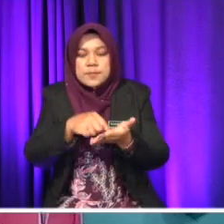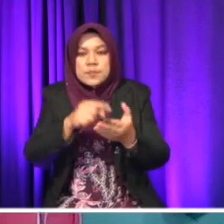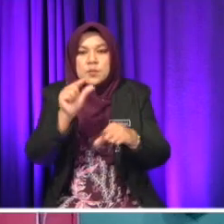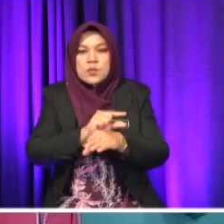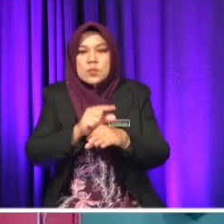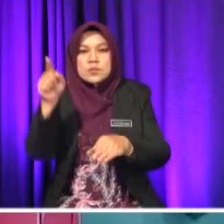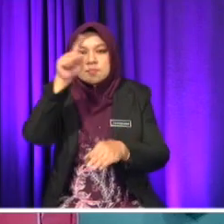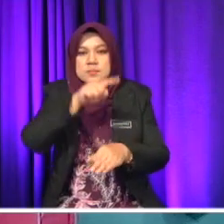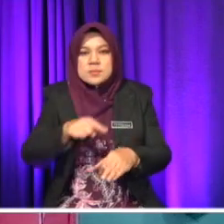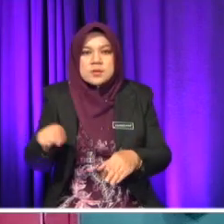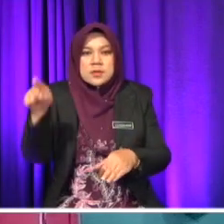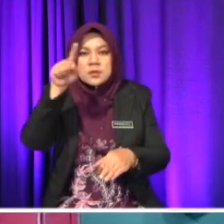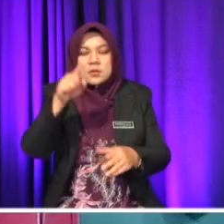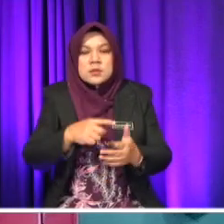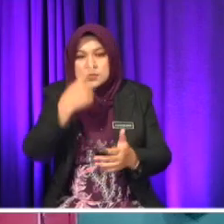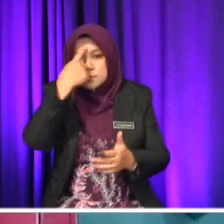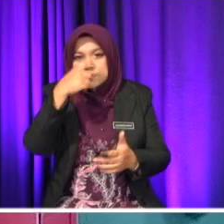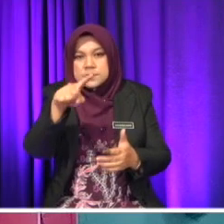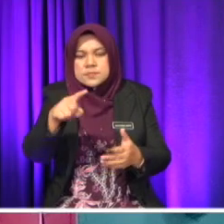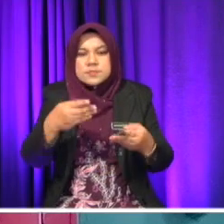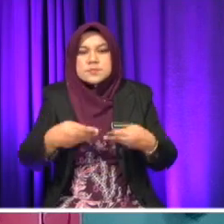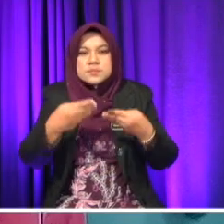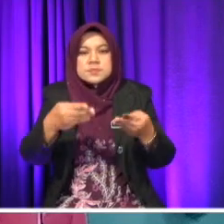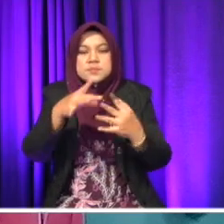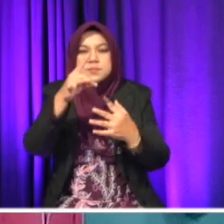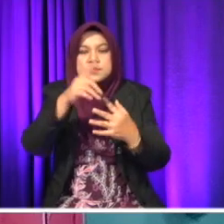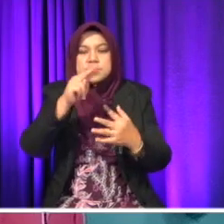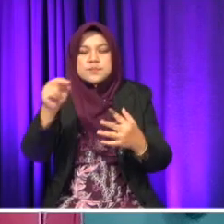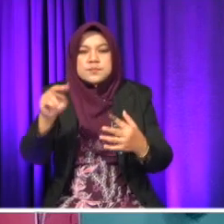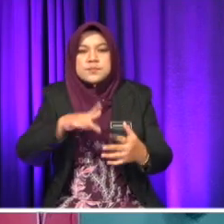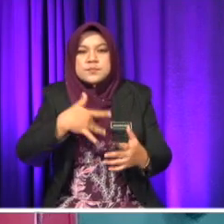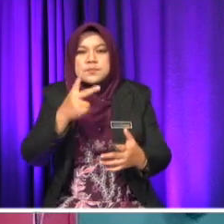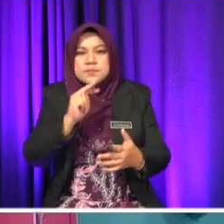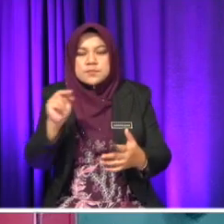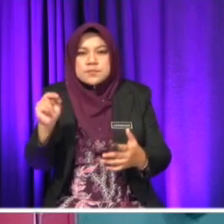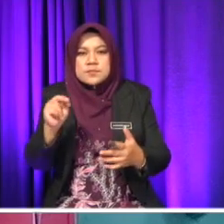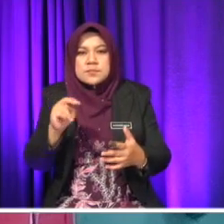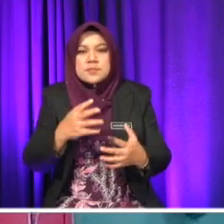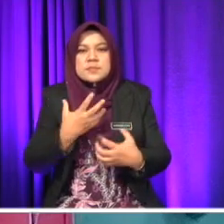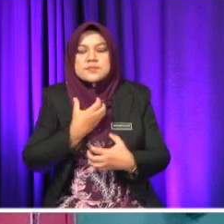putar untuk memberi pilihan kepada murid merasakan debarannya